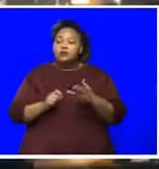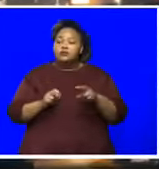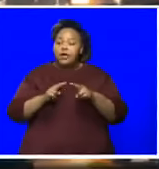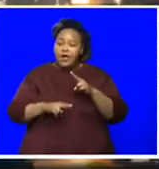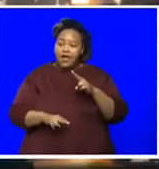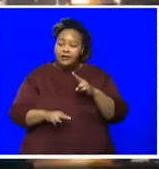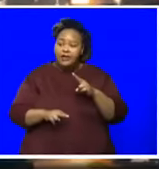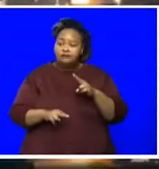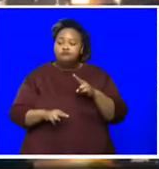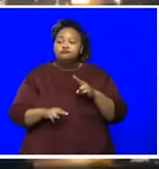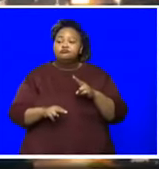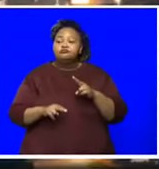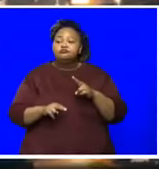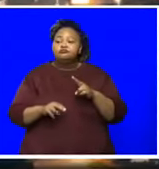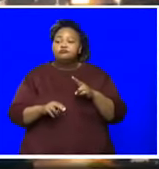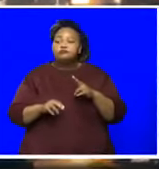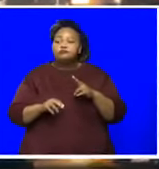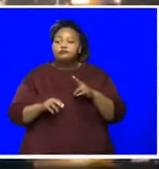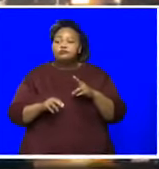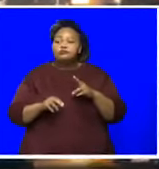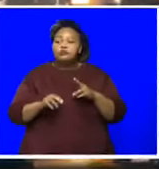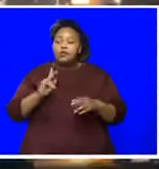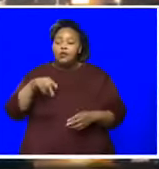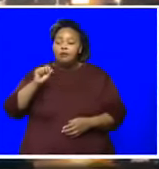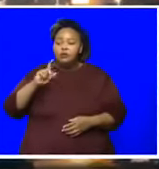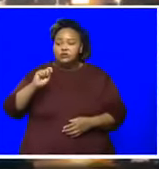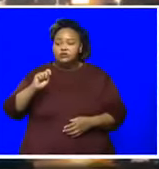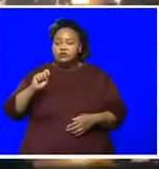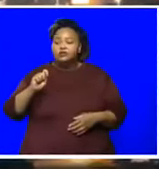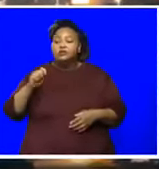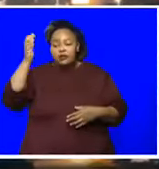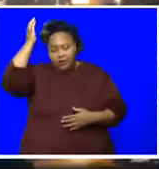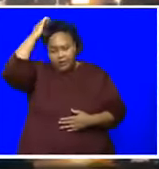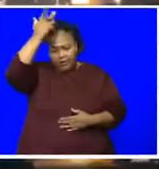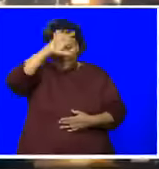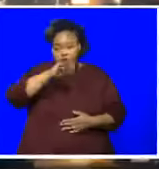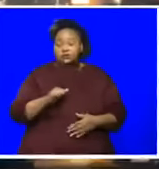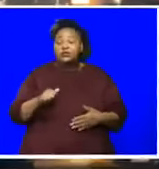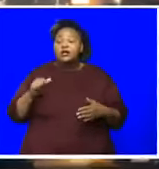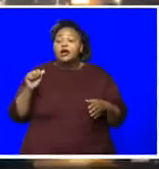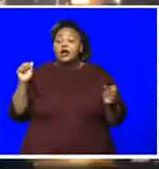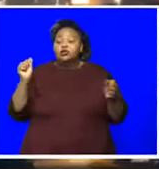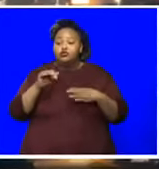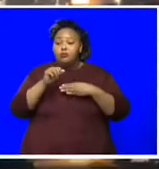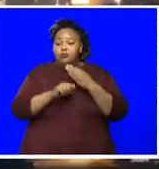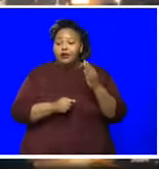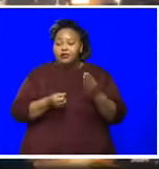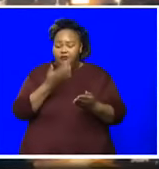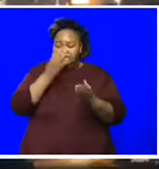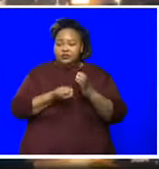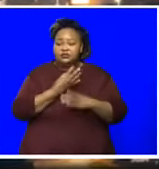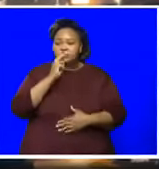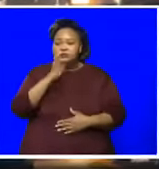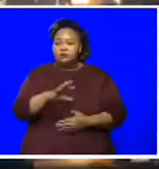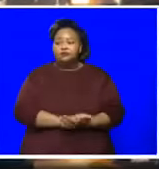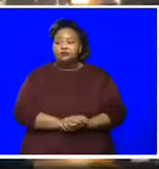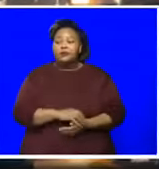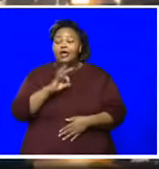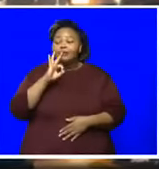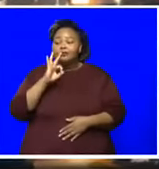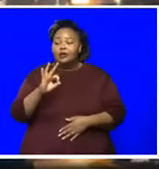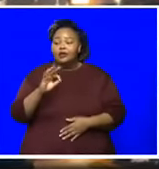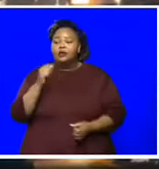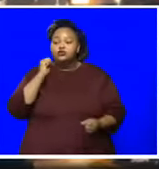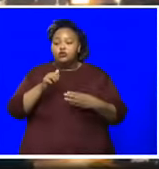kumele bona bacale tifundo tabo mhla tisithupha enyangeni letako. Luhlolo lwabo lubheke ukuthi luqale mhla ka-3